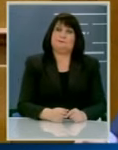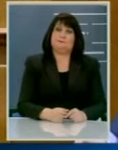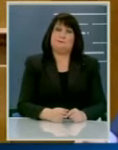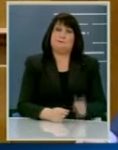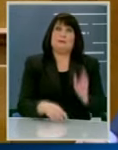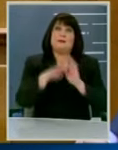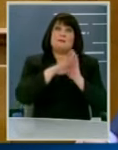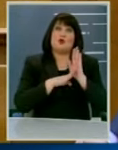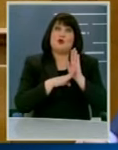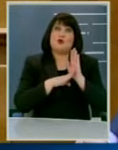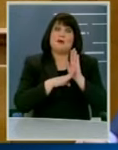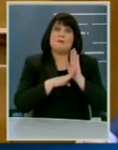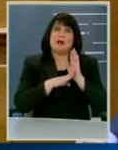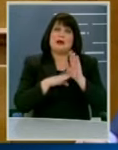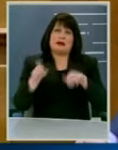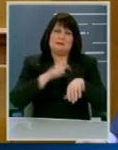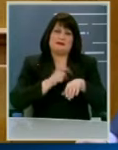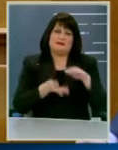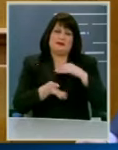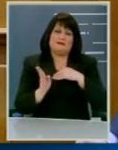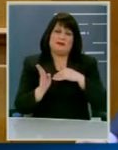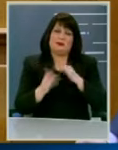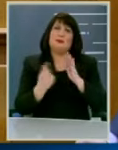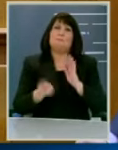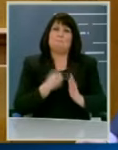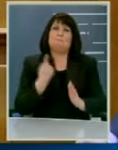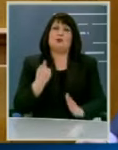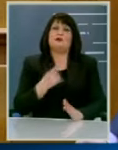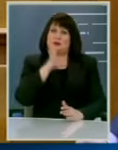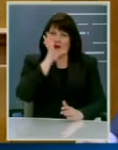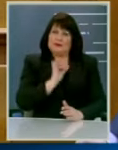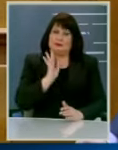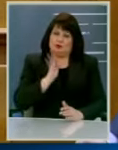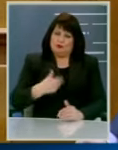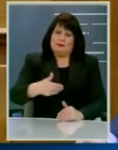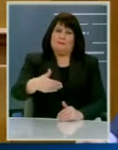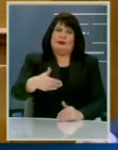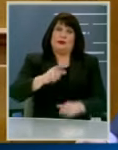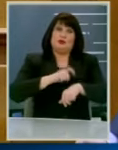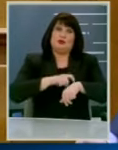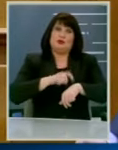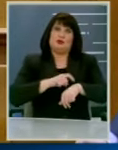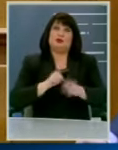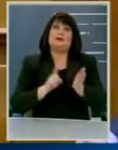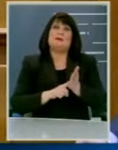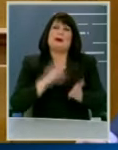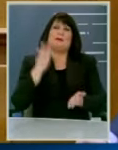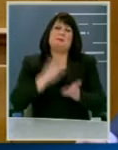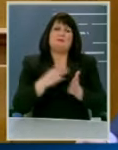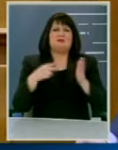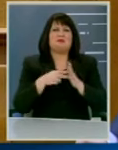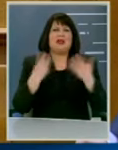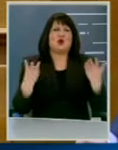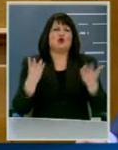πρόγραμμα, με βάση τα οικονομικά μεγέθη, είναι για πρώτη φορά ρεαλιστική και ορατή στην ώρα της, στα μέσα του 18.